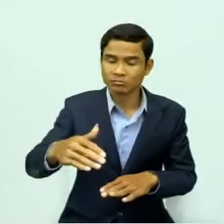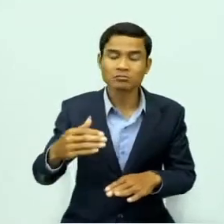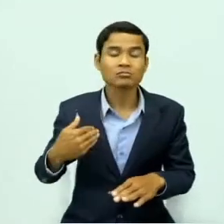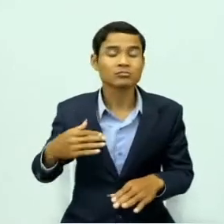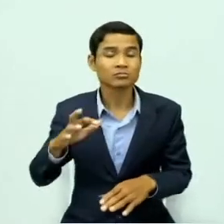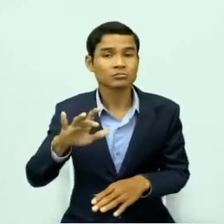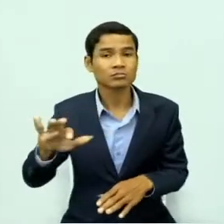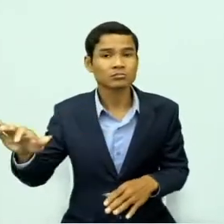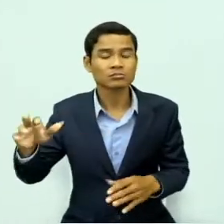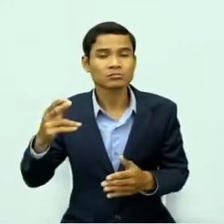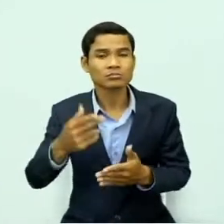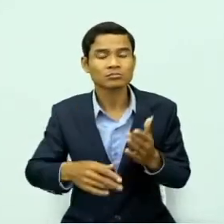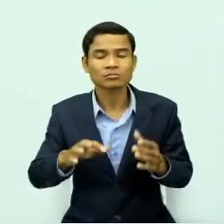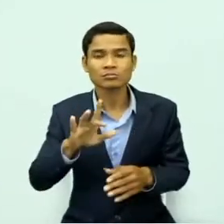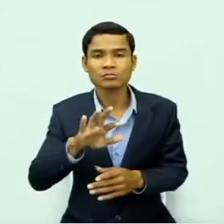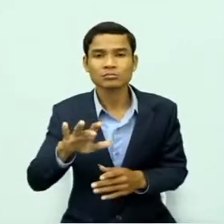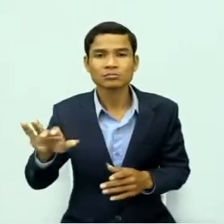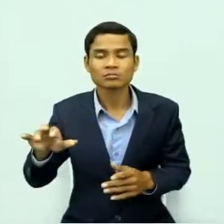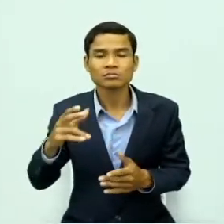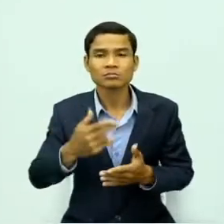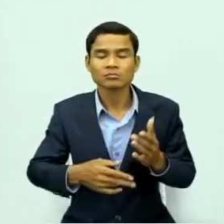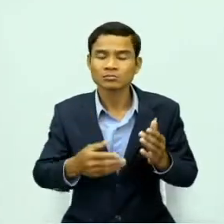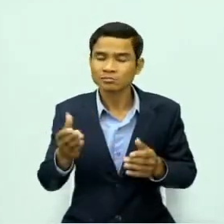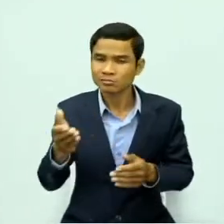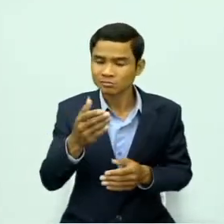Chà con kết tịnh mới.